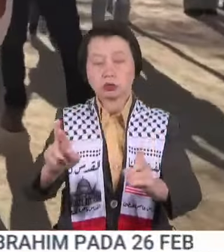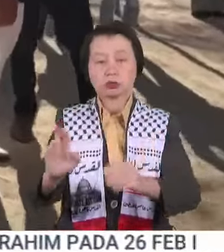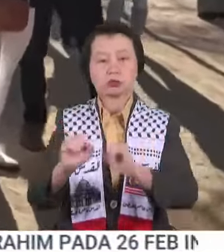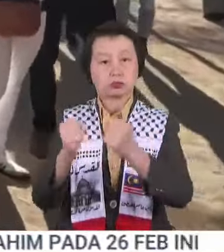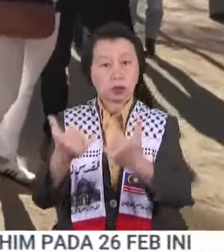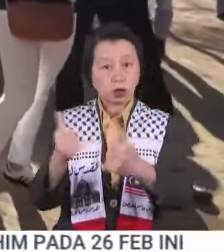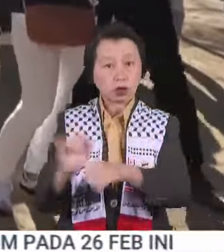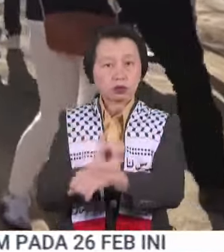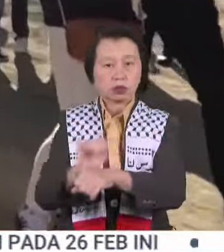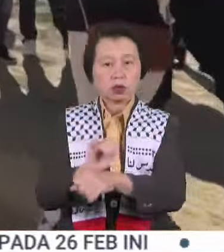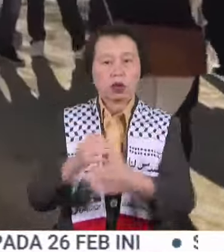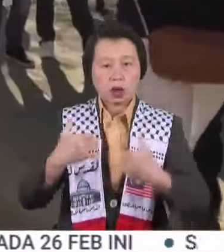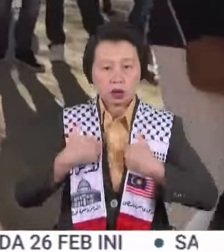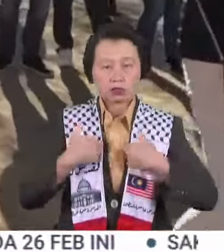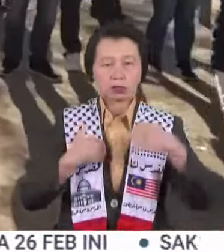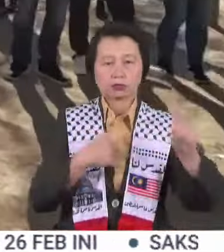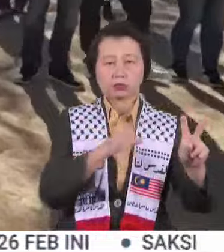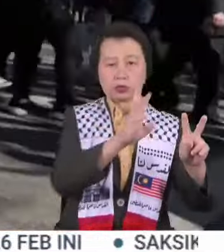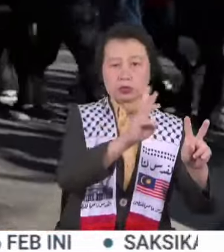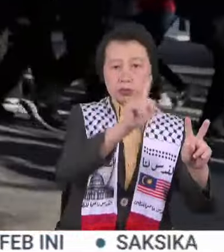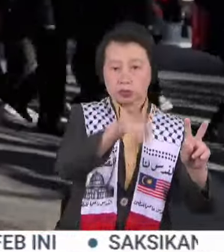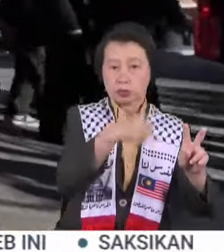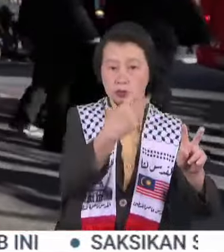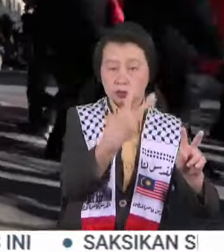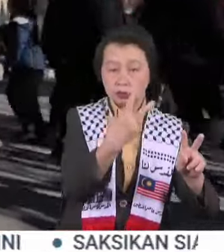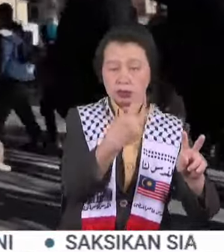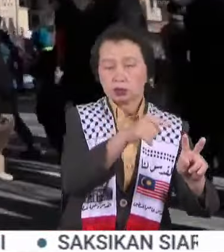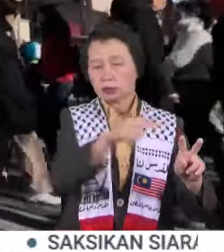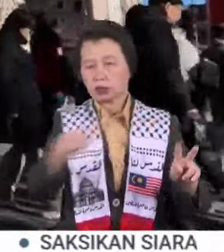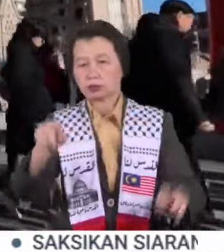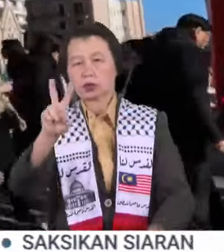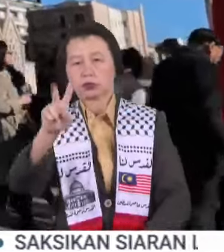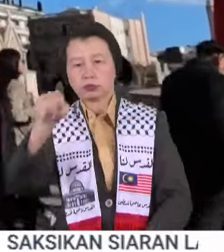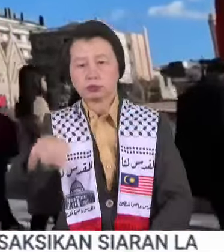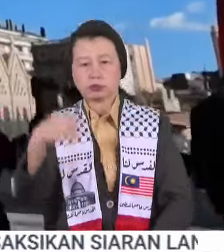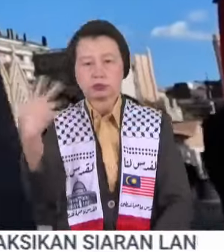industri berlangsung mulai 26 Februari hingga 2 Mac.